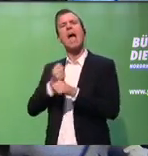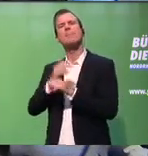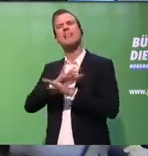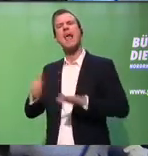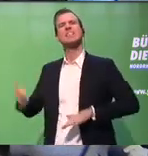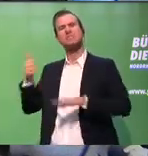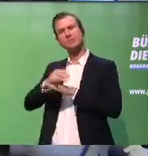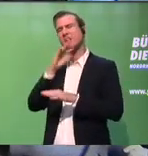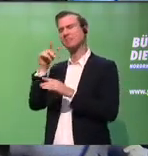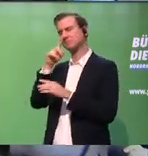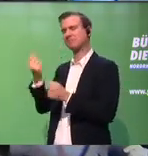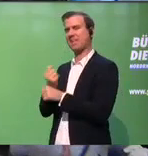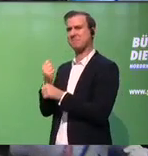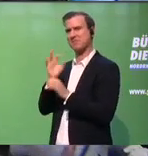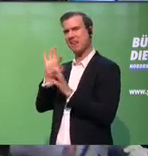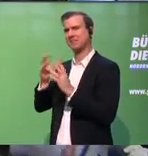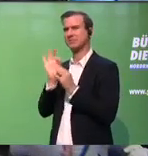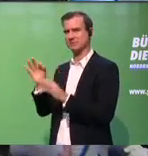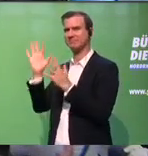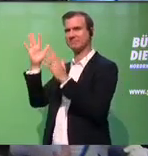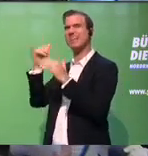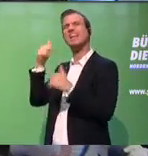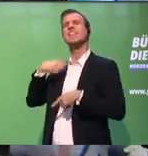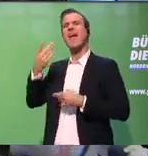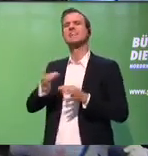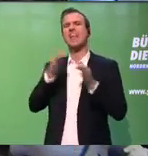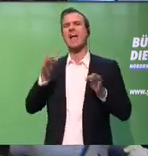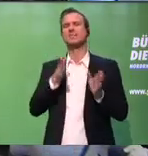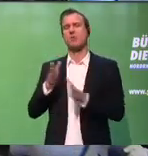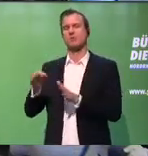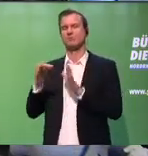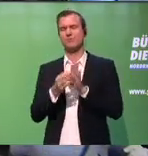Landesvorstand. Und wir kommen jetzt zum nächsten Tagesordnungspunkt.